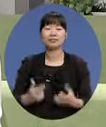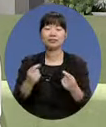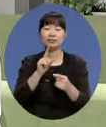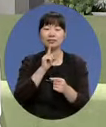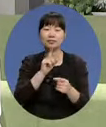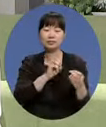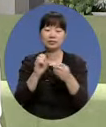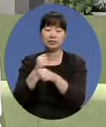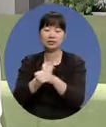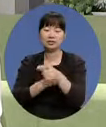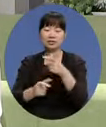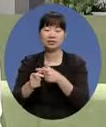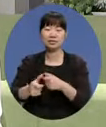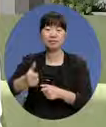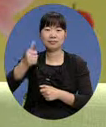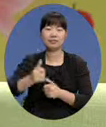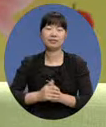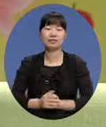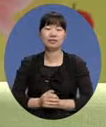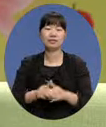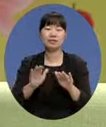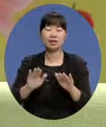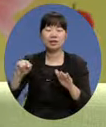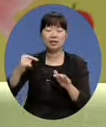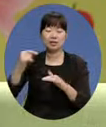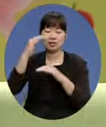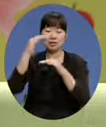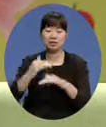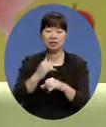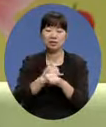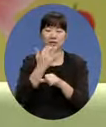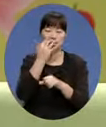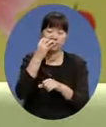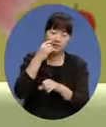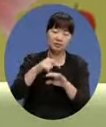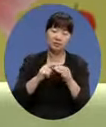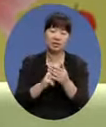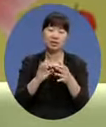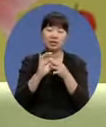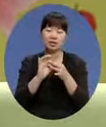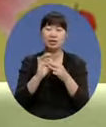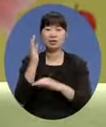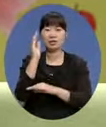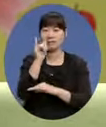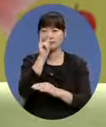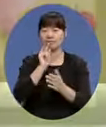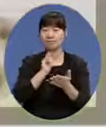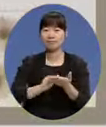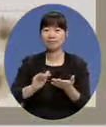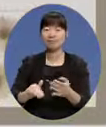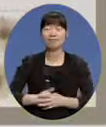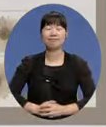얘기를 해나가시면 좋을 것 같아요. 네. 자, 다음 사연 성적 호기심과 관련된 또 다른 사연입니다.